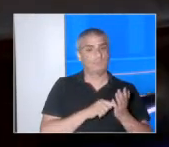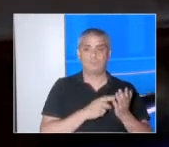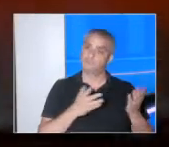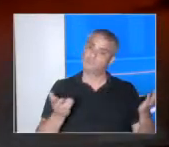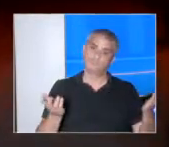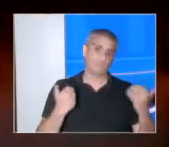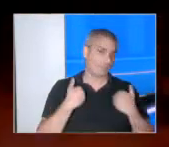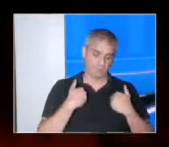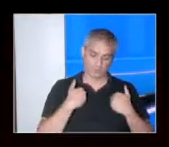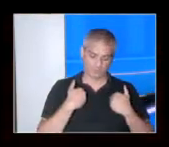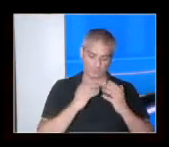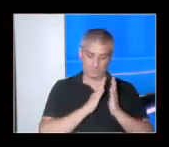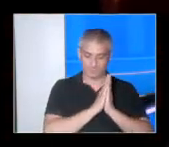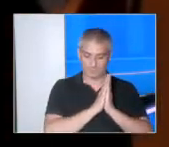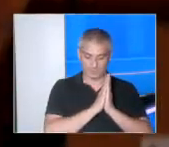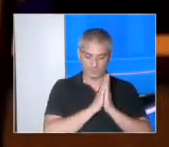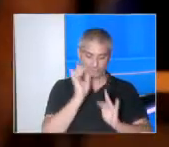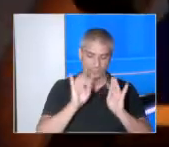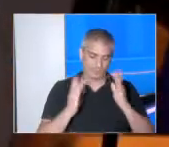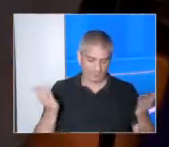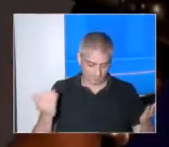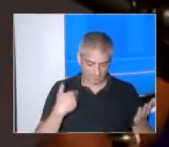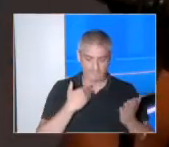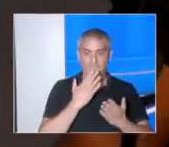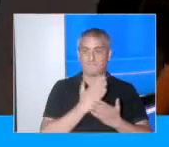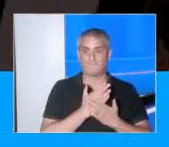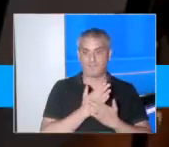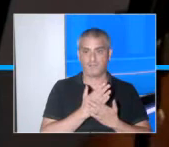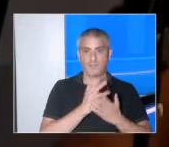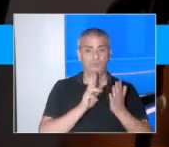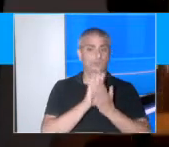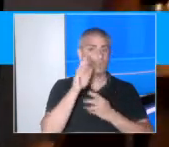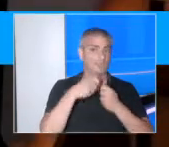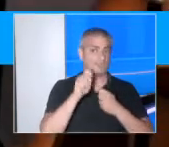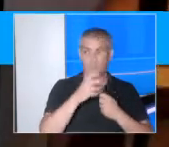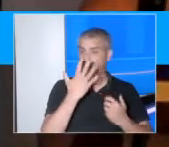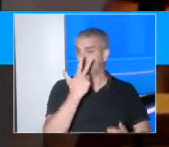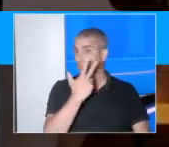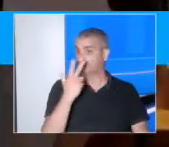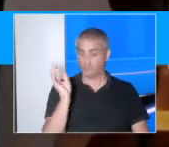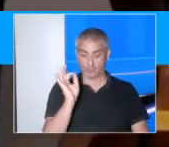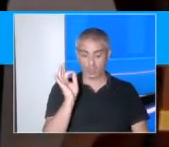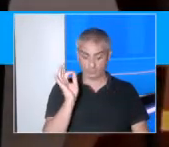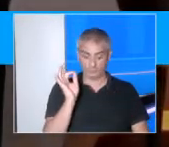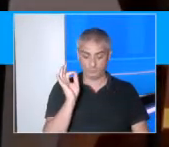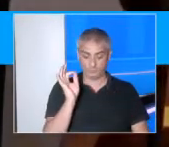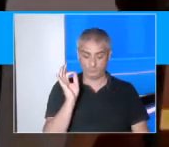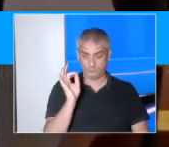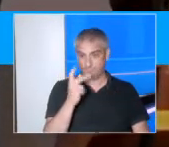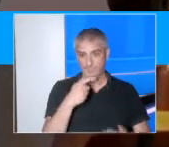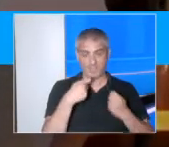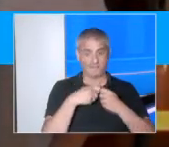אנחנו ביקשנו מהם להתנגד, ואכן כבר 18 חברי כנסת, שזה בערך 33%